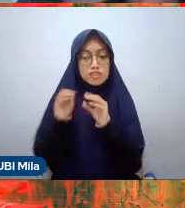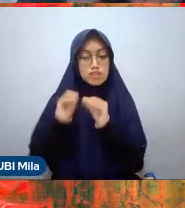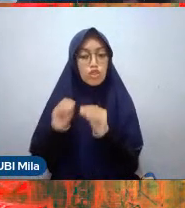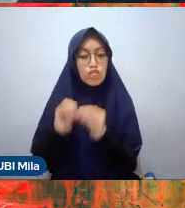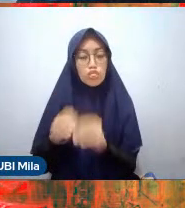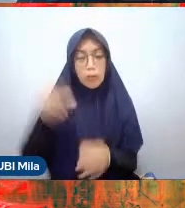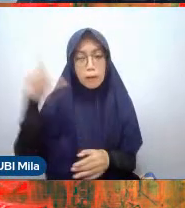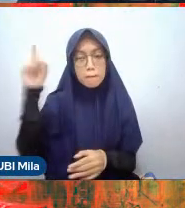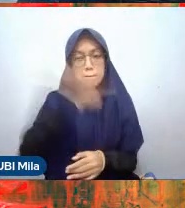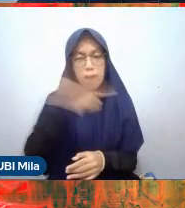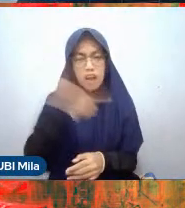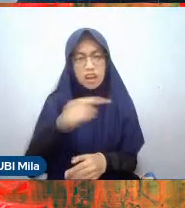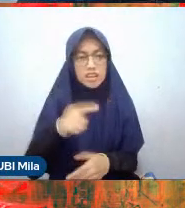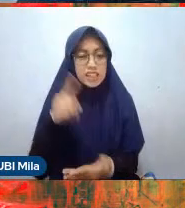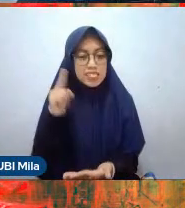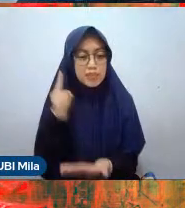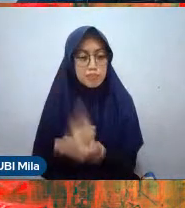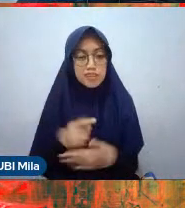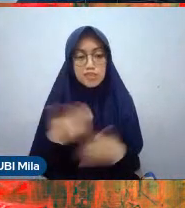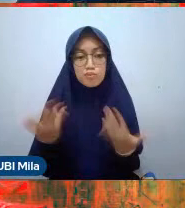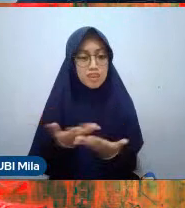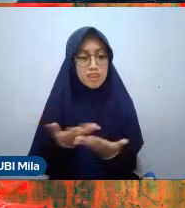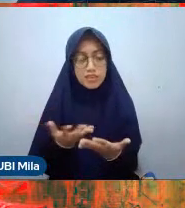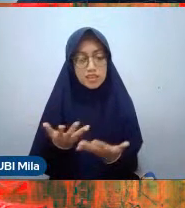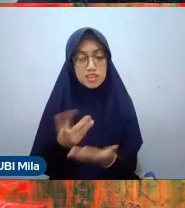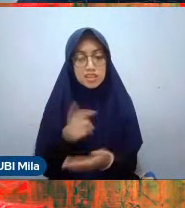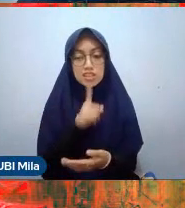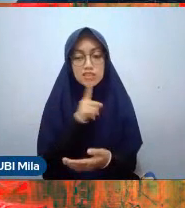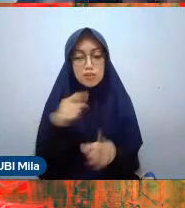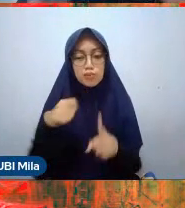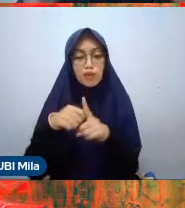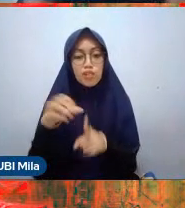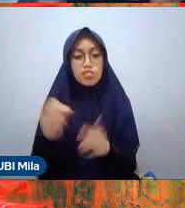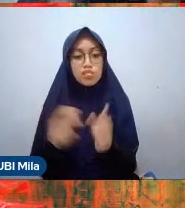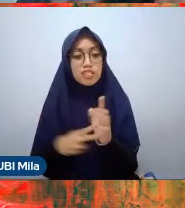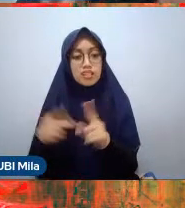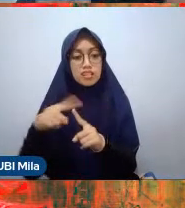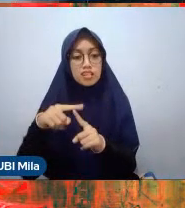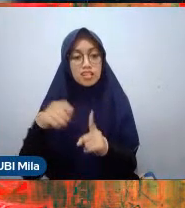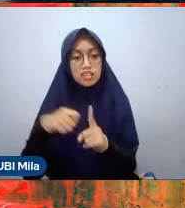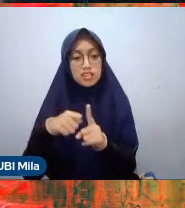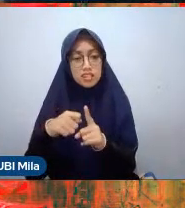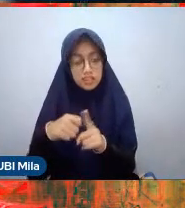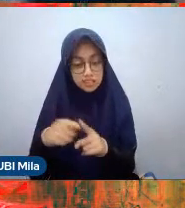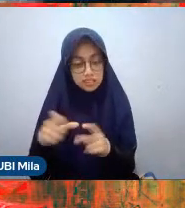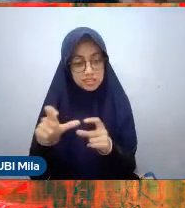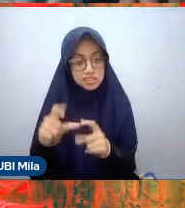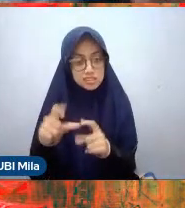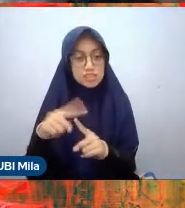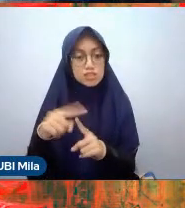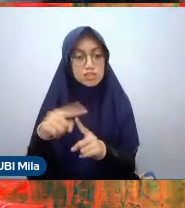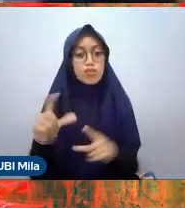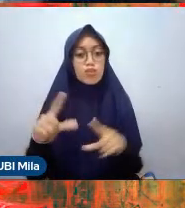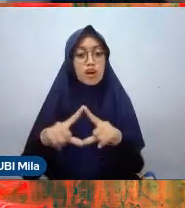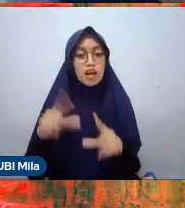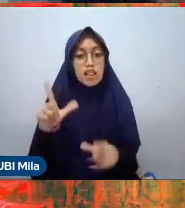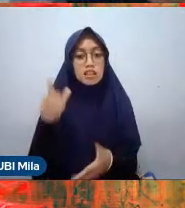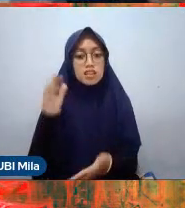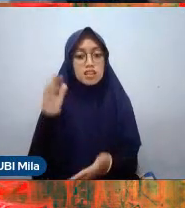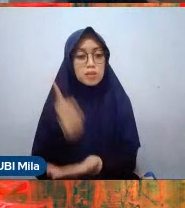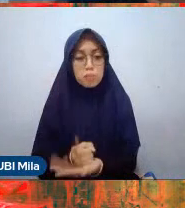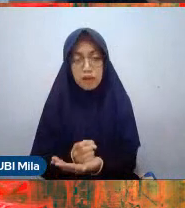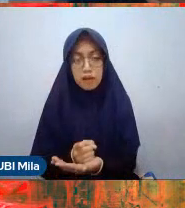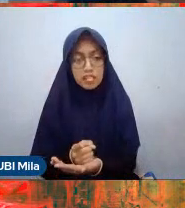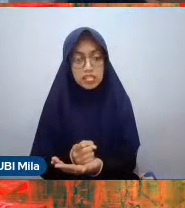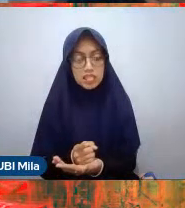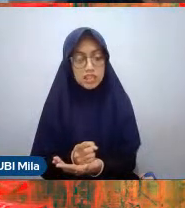itu akan membantu banget. Kenapa? Karena kontekstual banget kan masalahnya. Gitu. Jadi anak masuk dalam cerita, dia melakukan dan dia juga